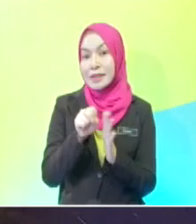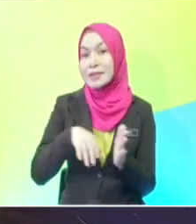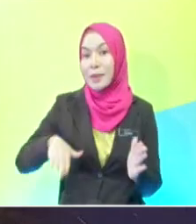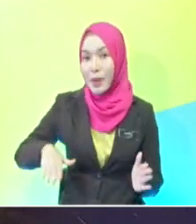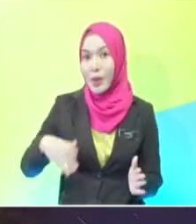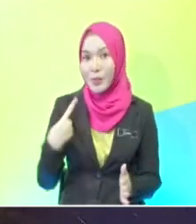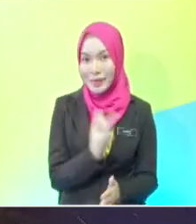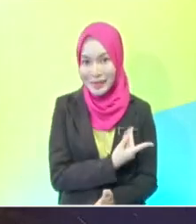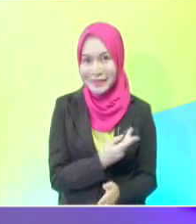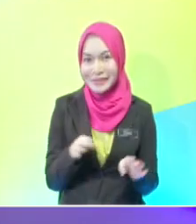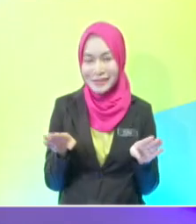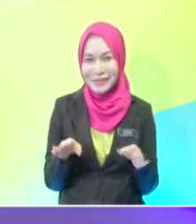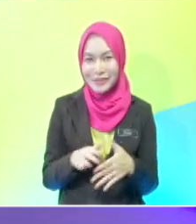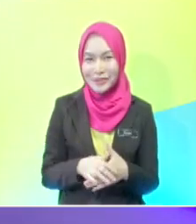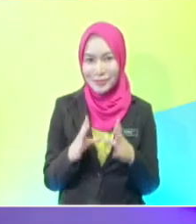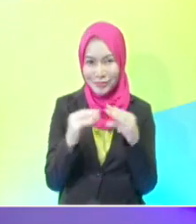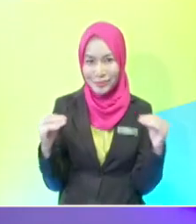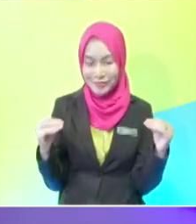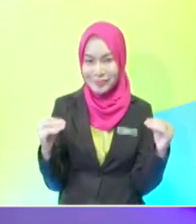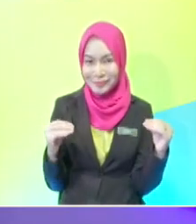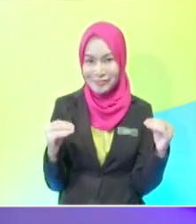melewati hari ini lah